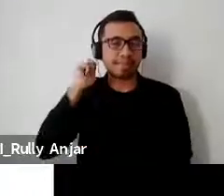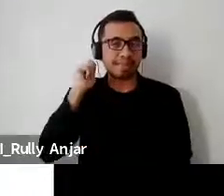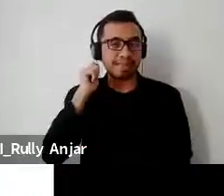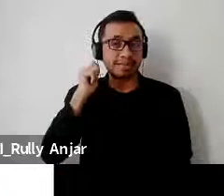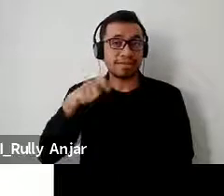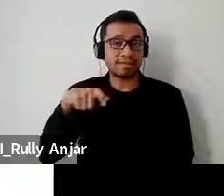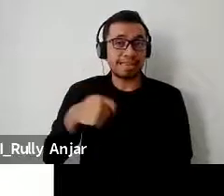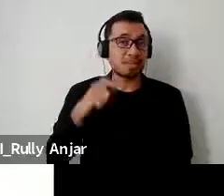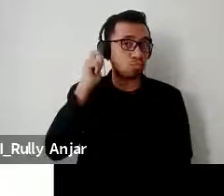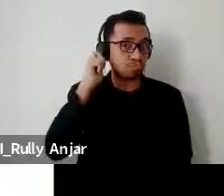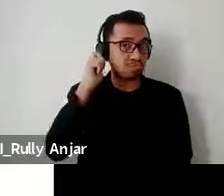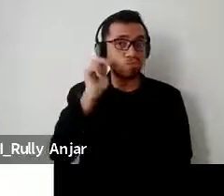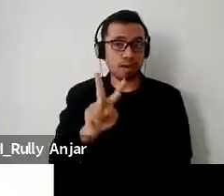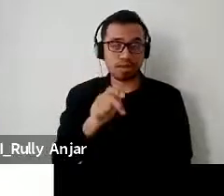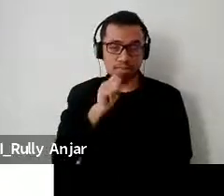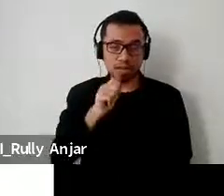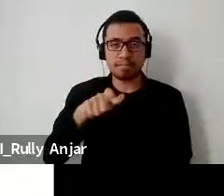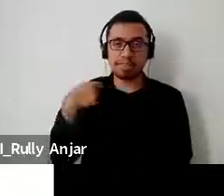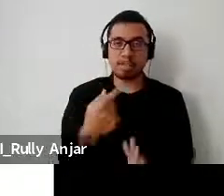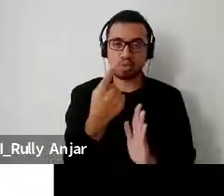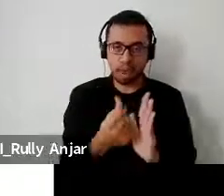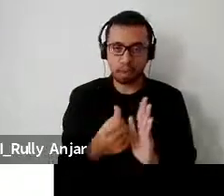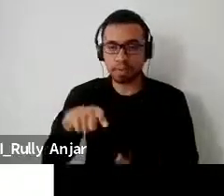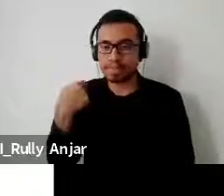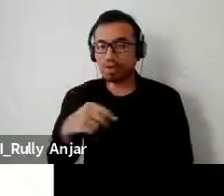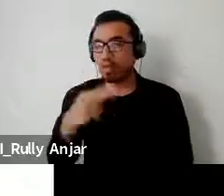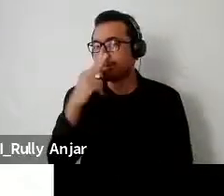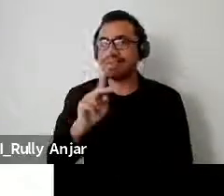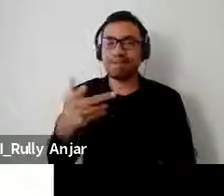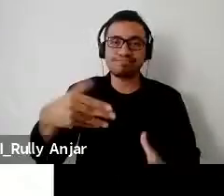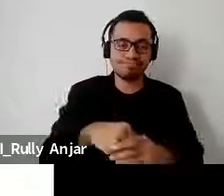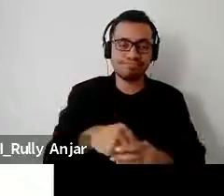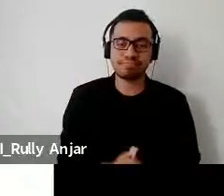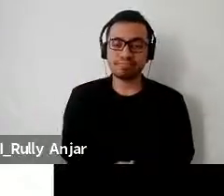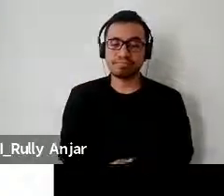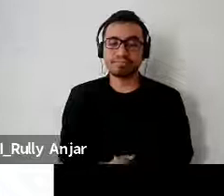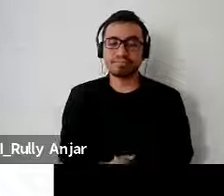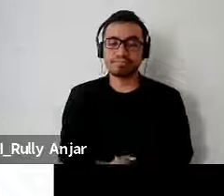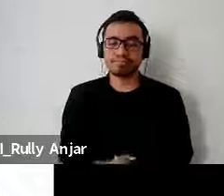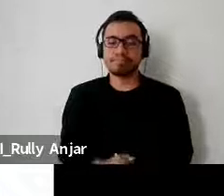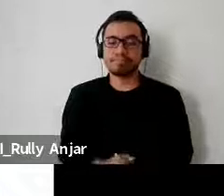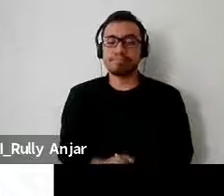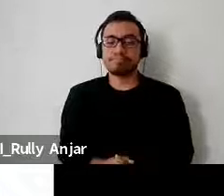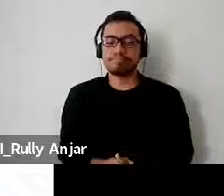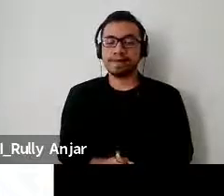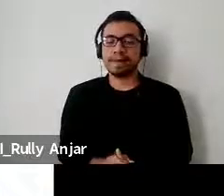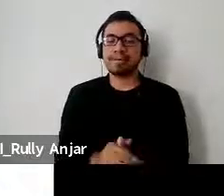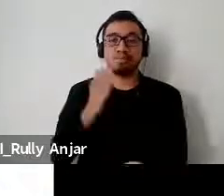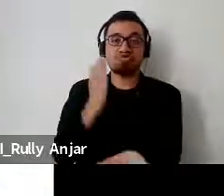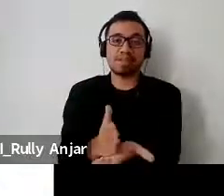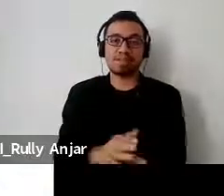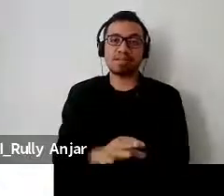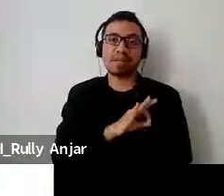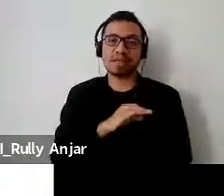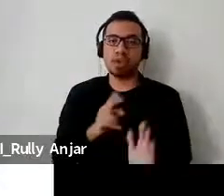Negeri. Nah, Perpres 82 tahun 2020 tentang Komite Penanganan COVID-19 dan Pemulihan